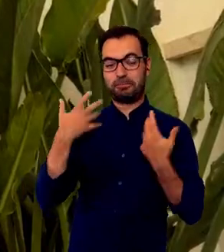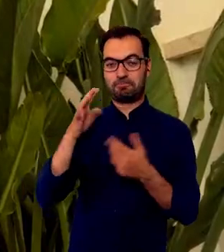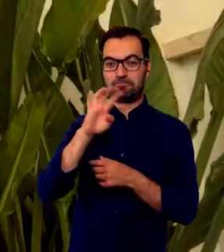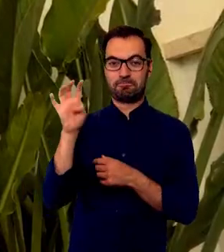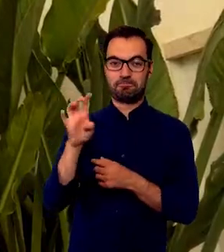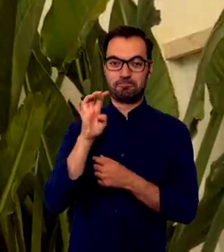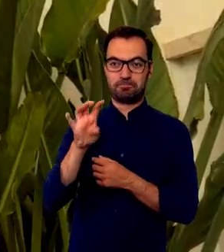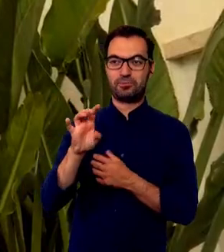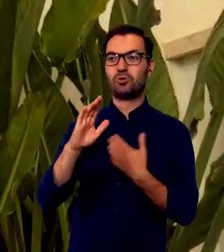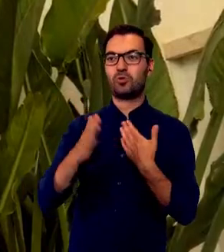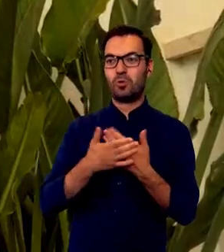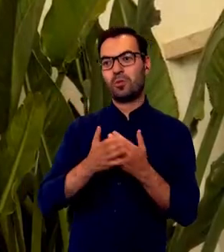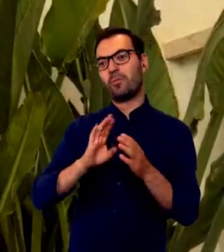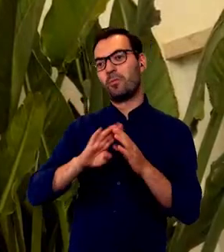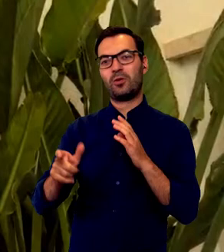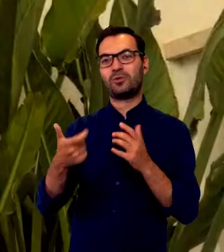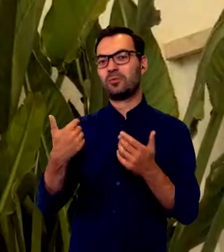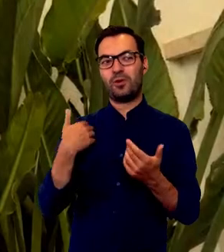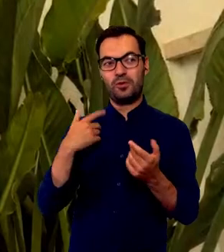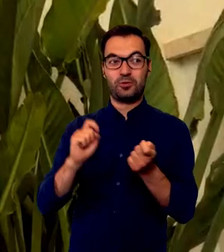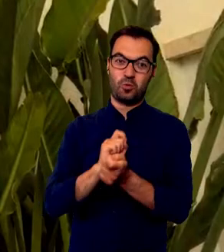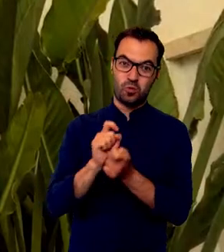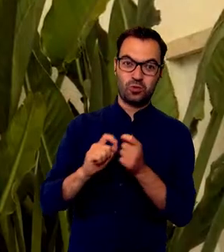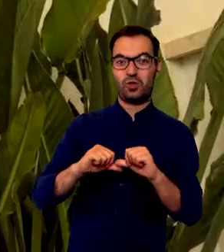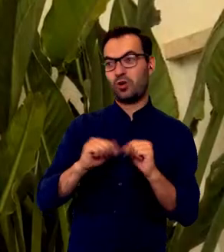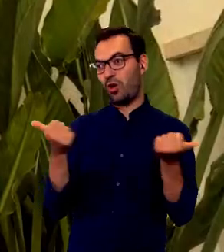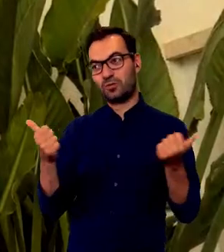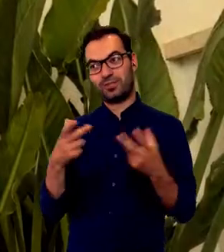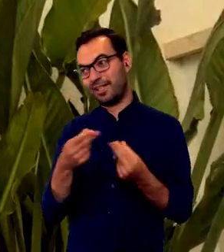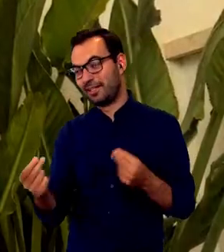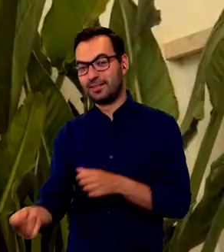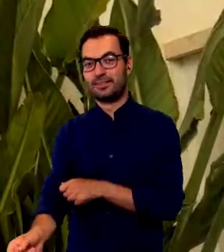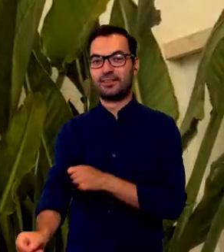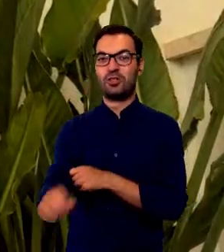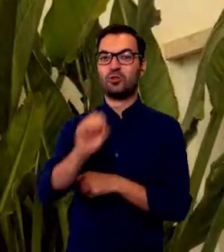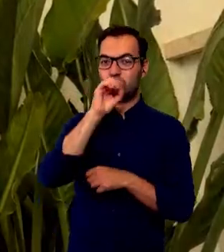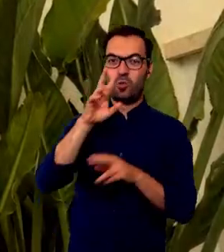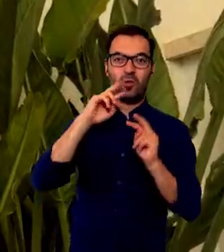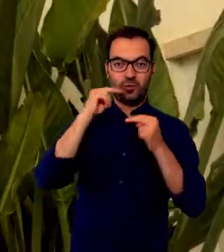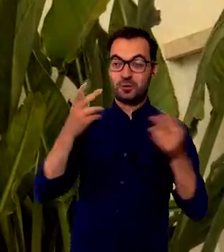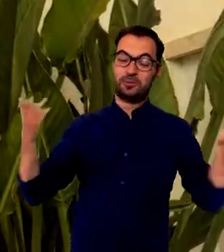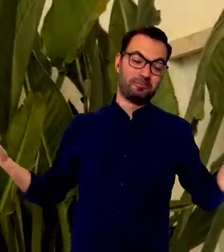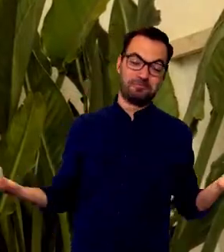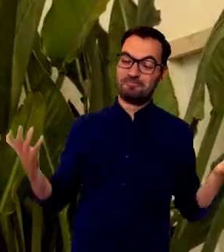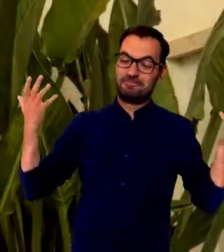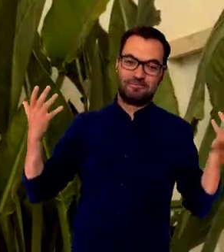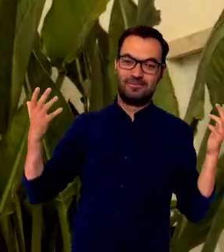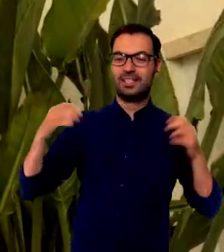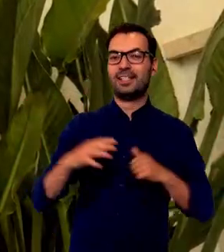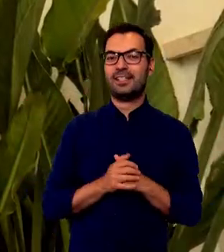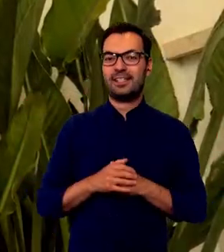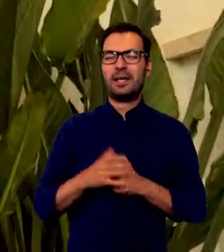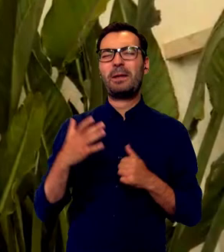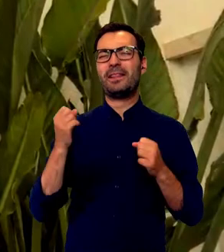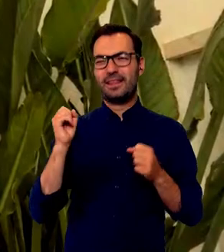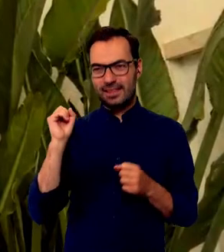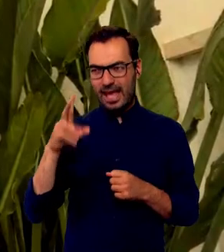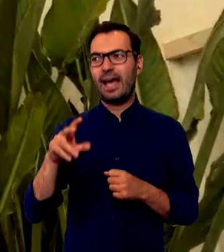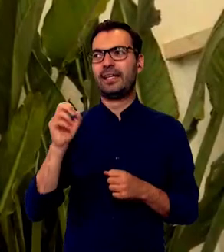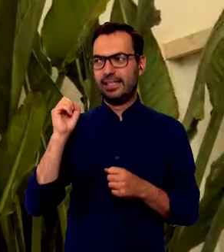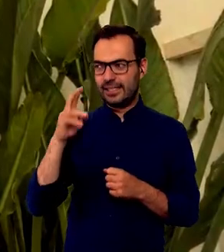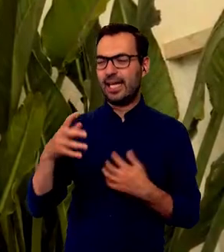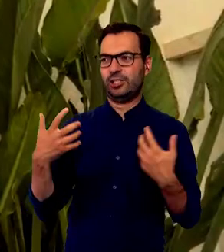się pobrali, jak minęło parę lat, czy się nie pokłócili, czy się nie rozstali, czy smok z powrotem nie wrócił, więc ja uważam, że życie to bajka